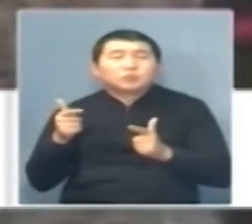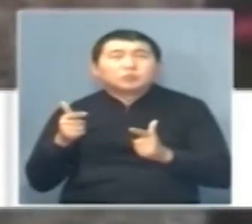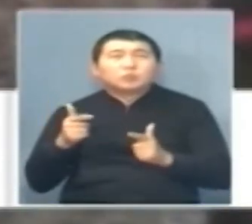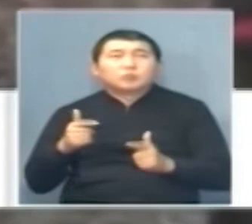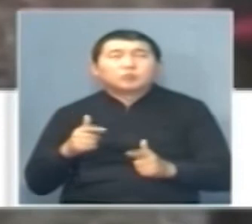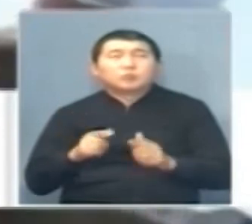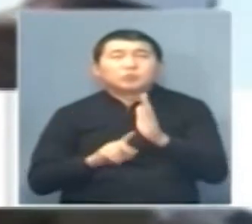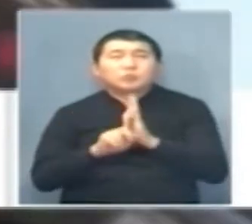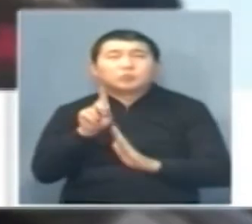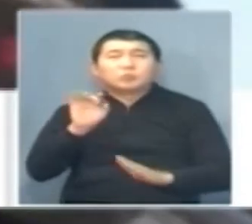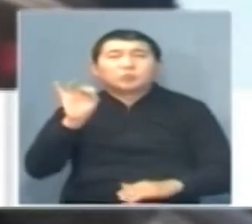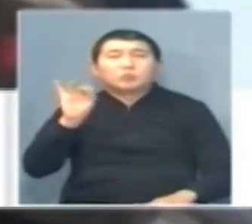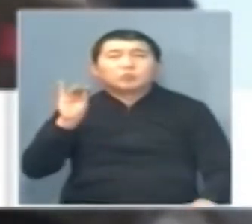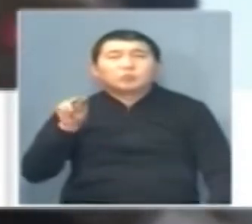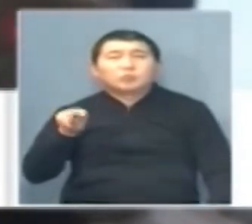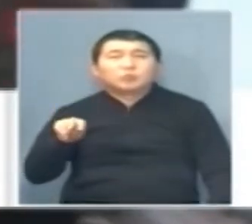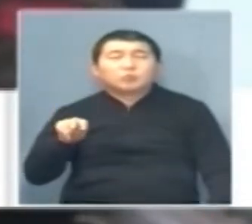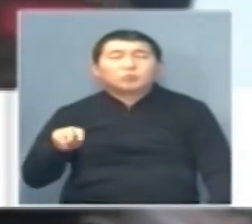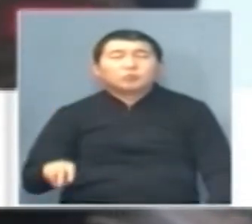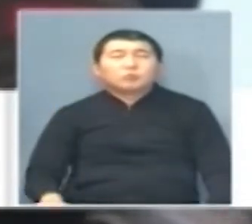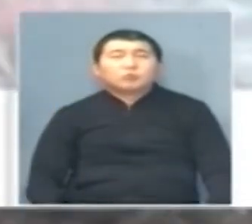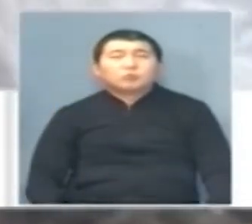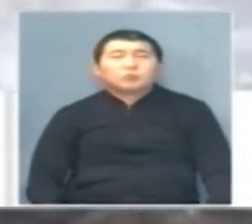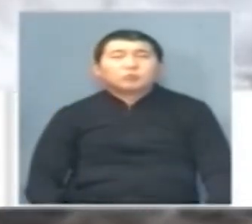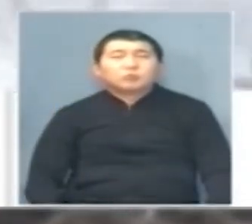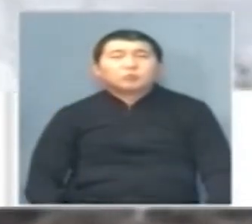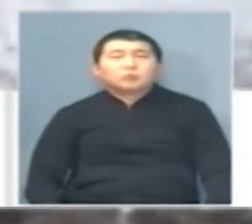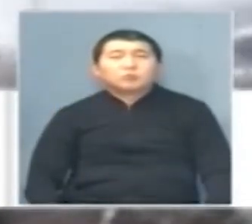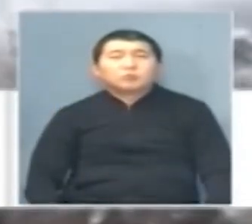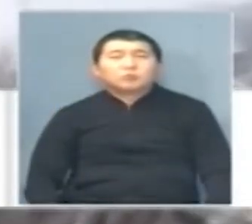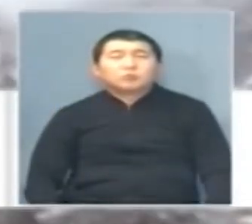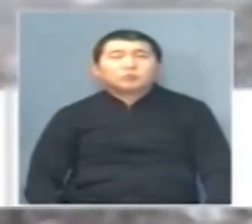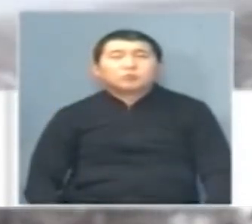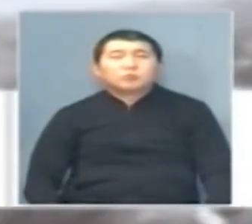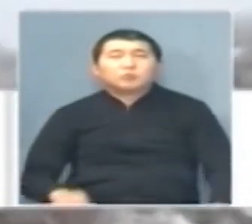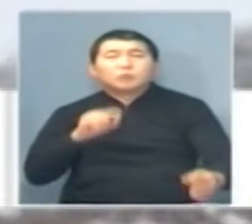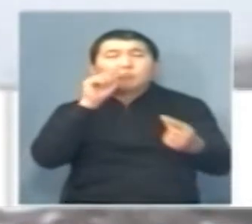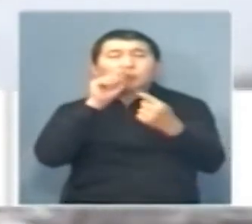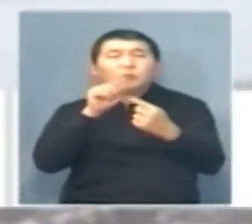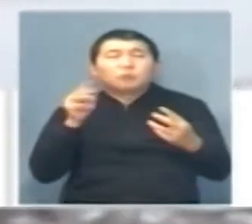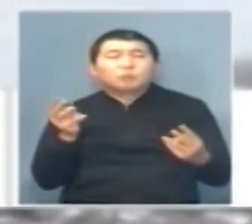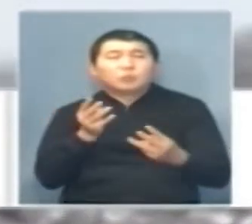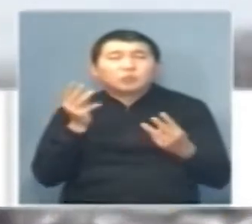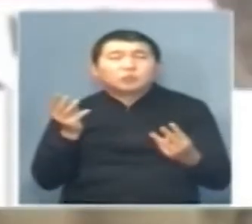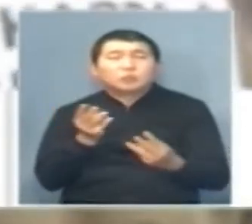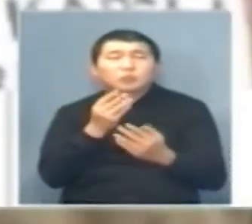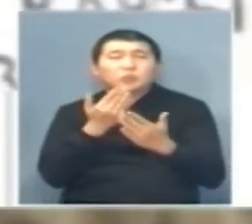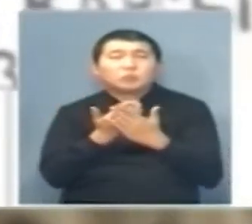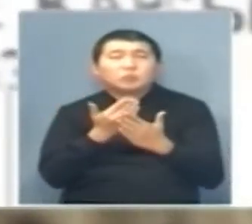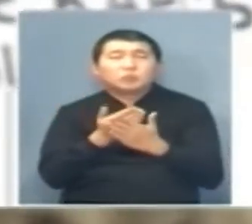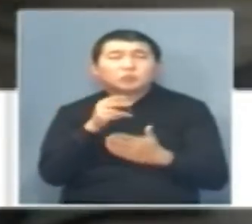началась еще в июле. Следует отметить, что принятые меры по предотвращению пожаров в жилищной сфере дают положительные результаты. Например, по